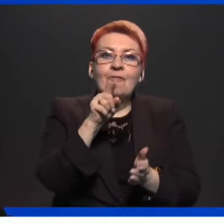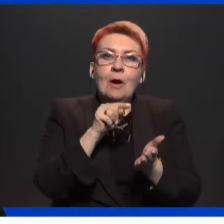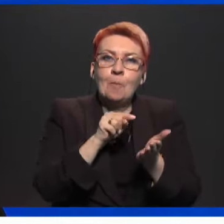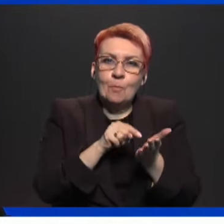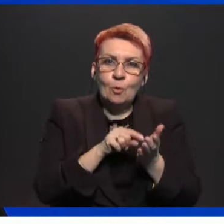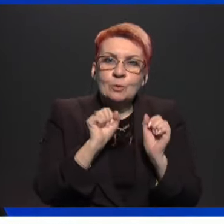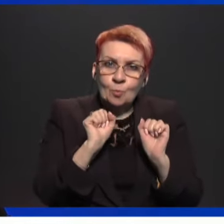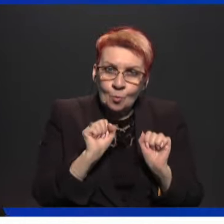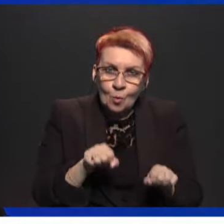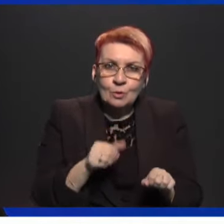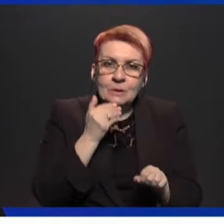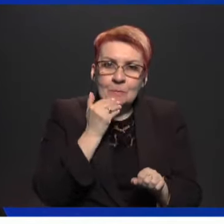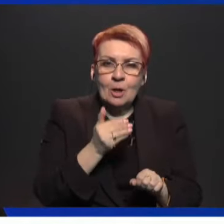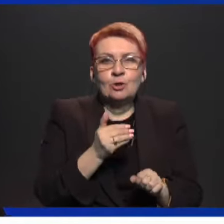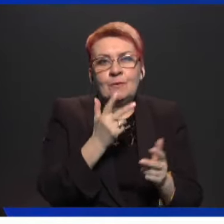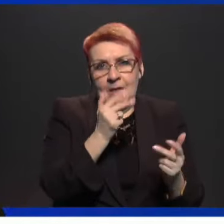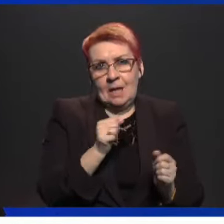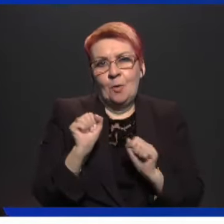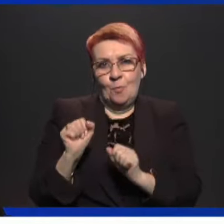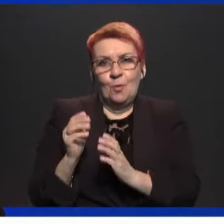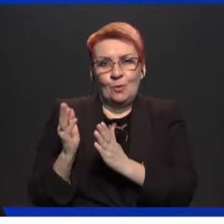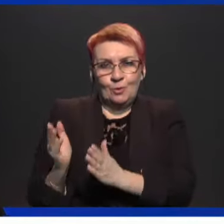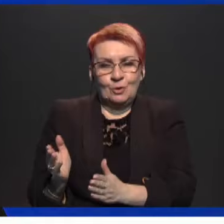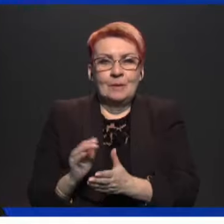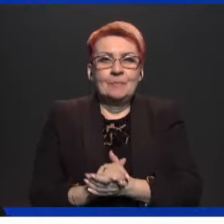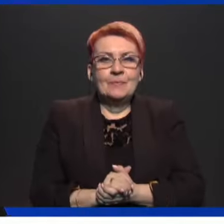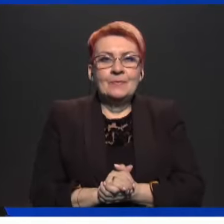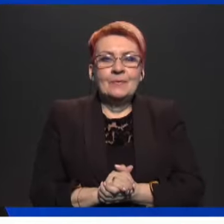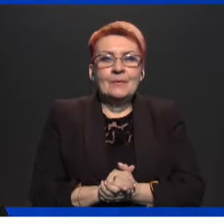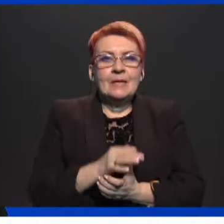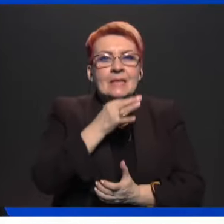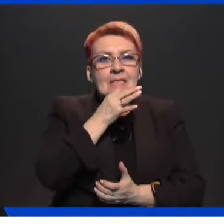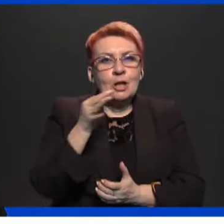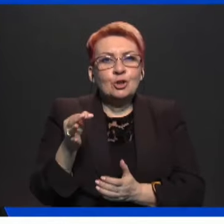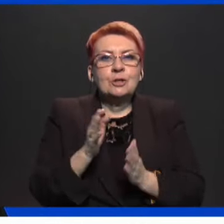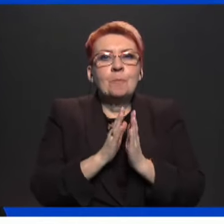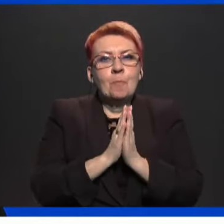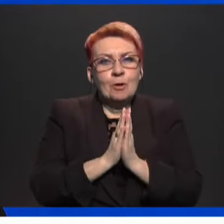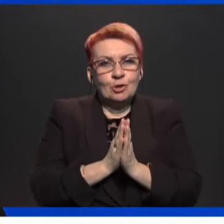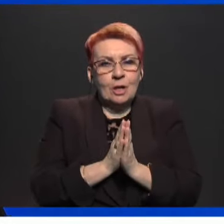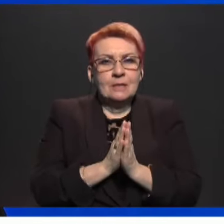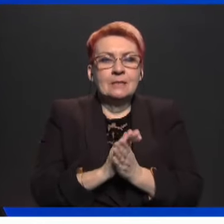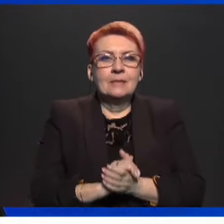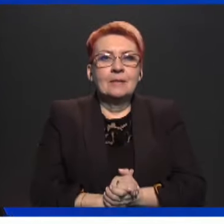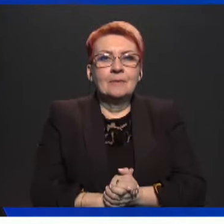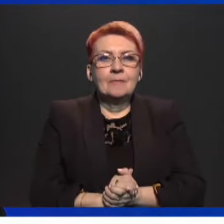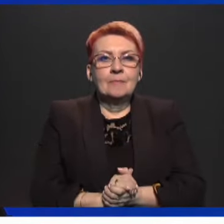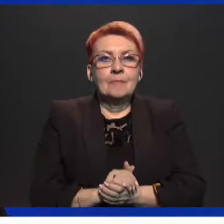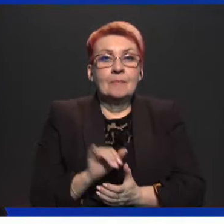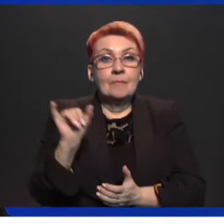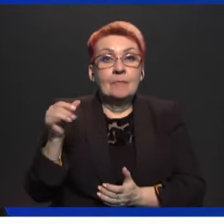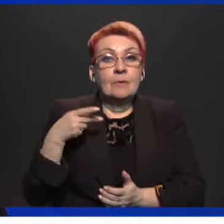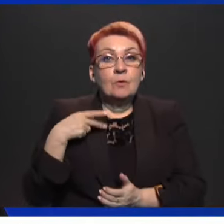вас. Можно, да? Конечно. Скажите, пожалуйста, у меня